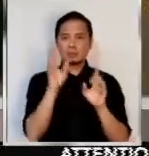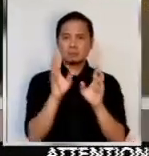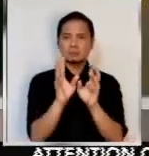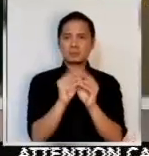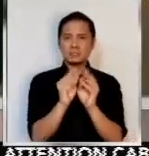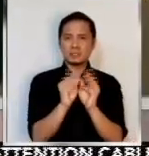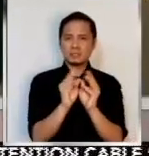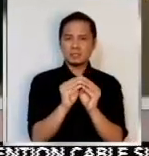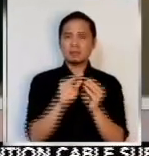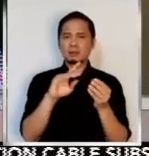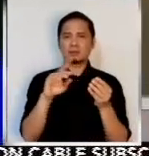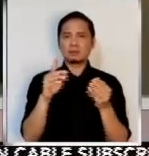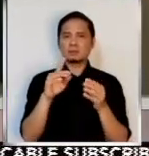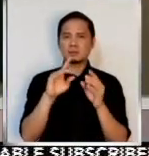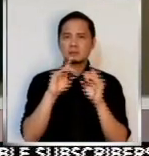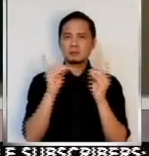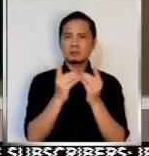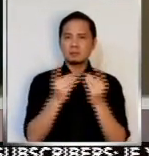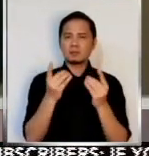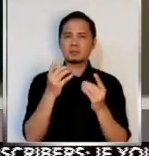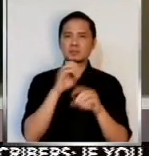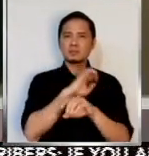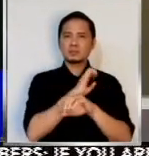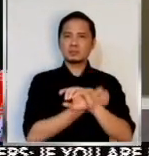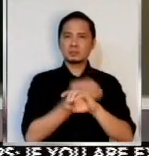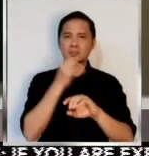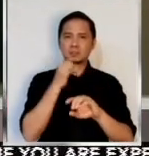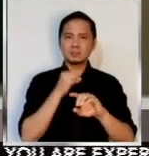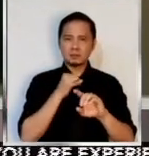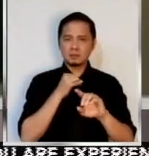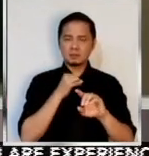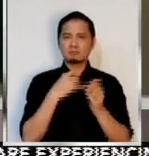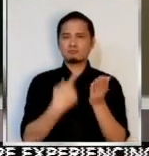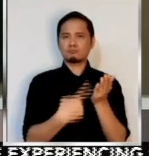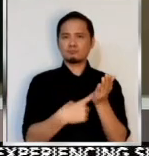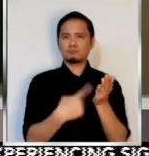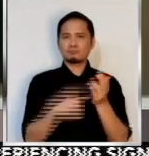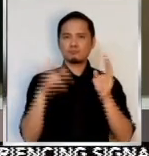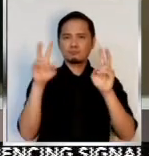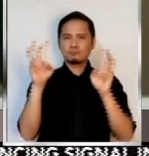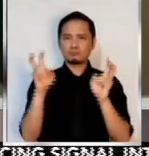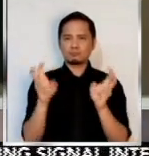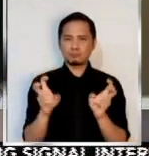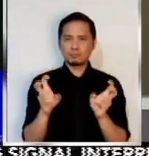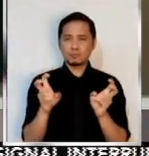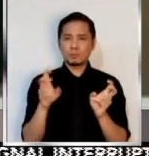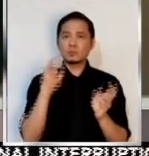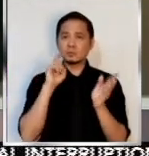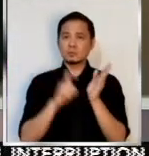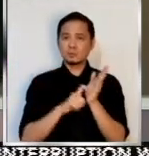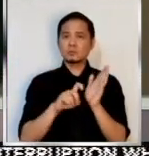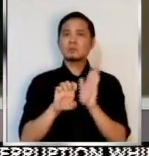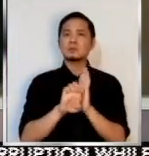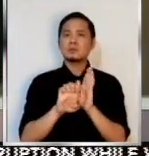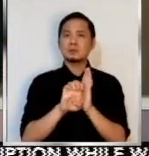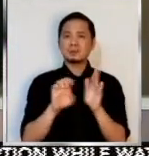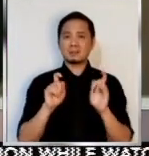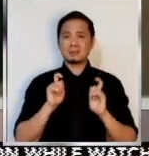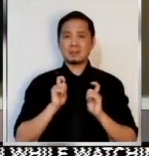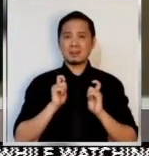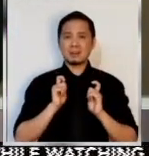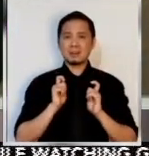kahapon. Pumunta ka lang yan mula sa Manila hanggang sa Tagaytay. You will see widened roads not